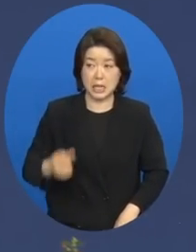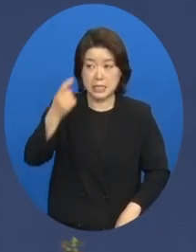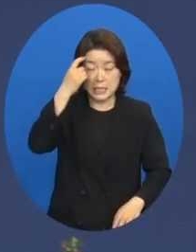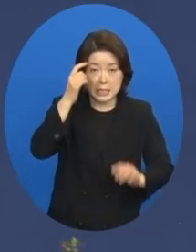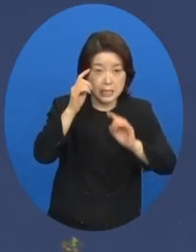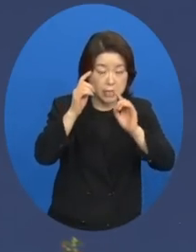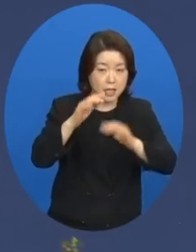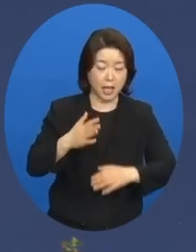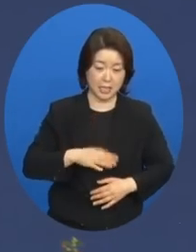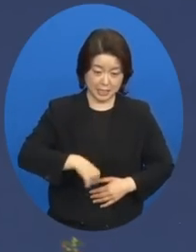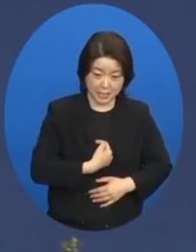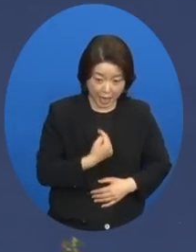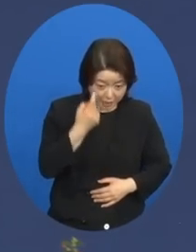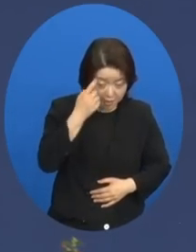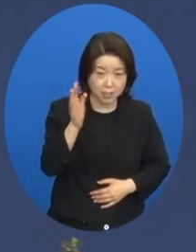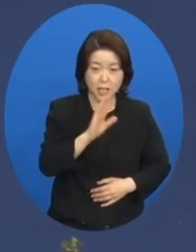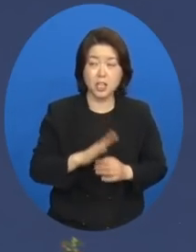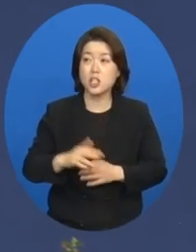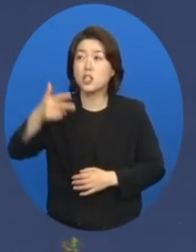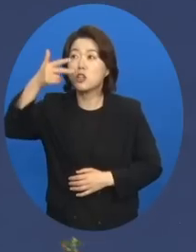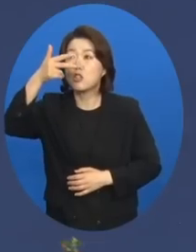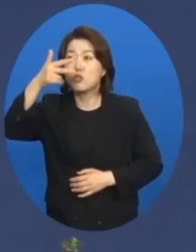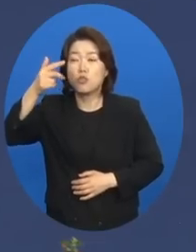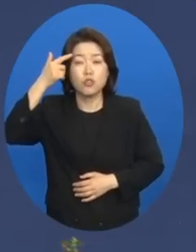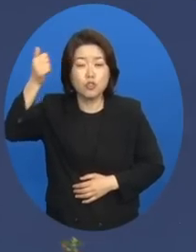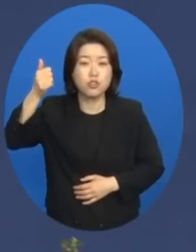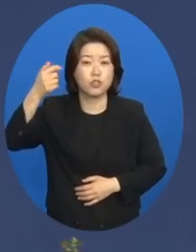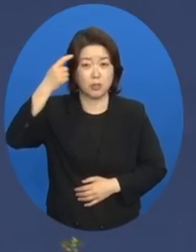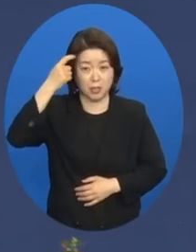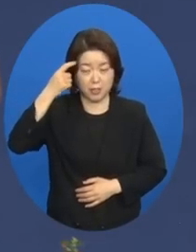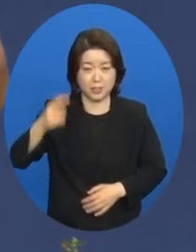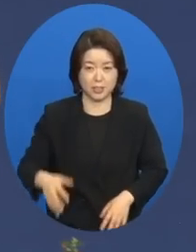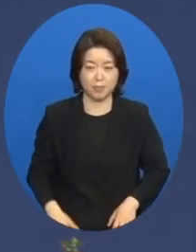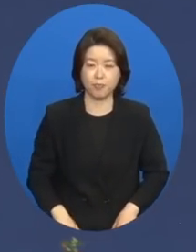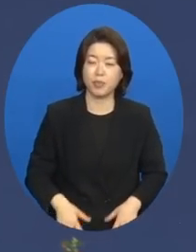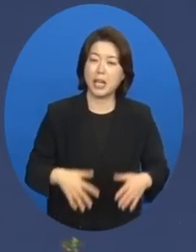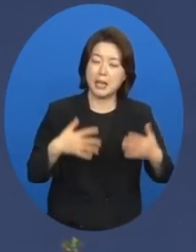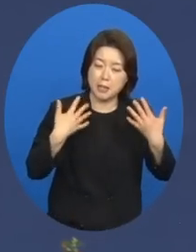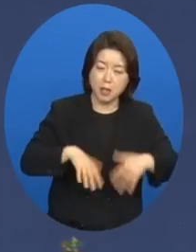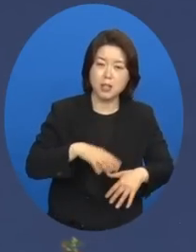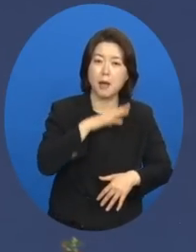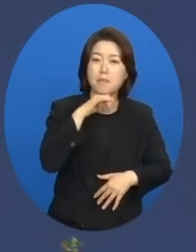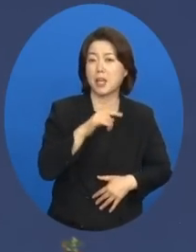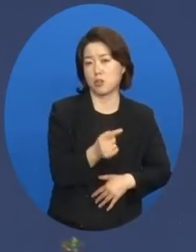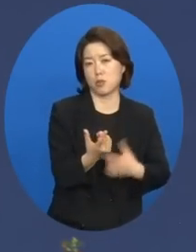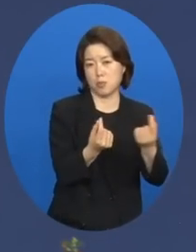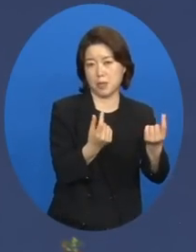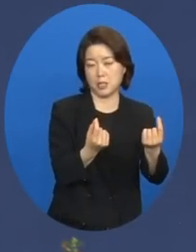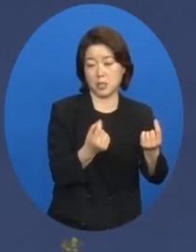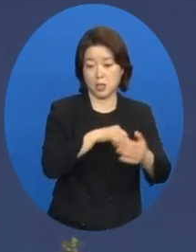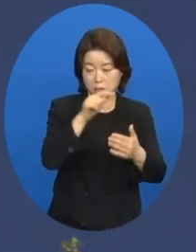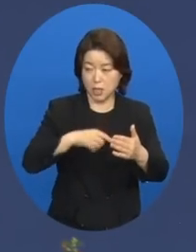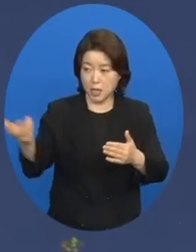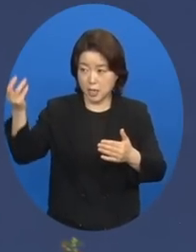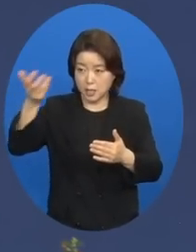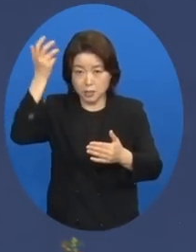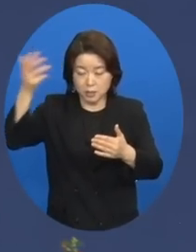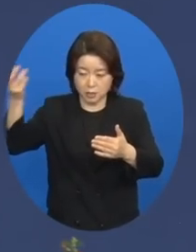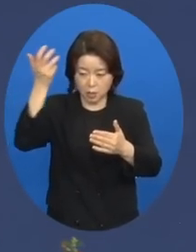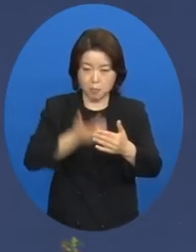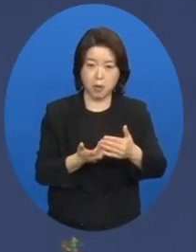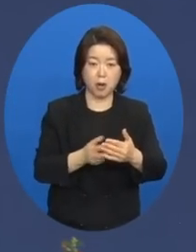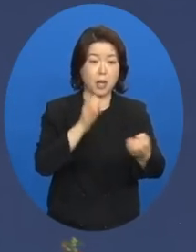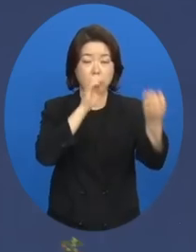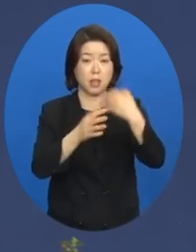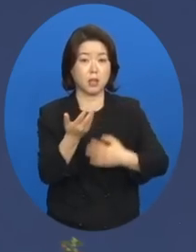제정신이 아니고 주정신으로 여전히 베드로, 연약한 베드로였는데 그가 아니라 그 안에 계신 성령께서 이렇게